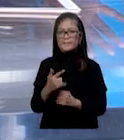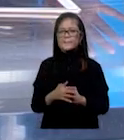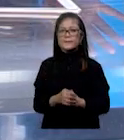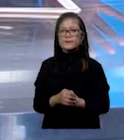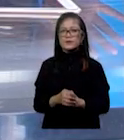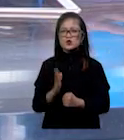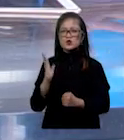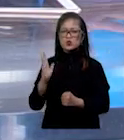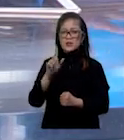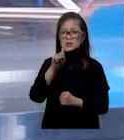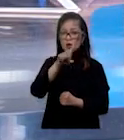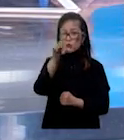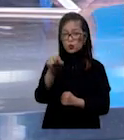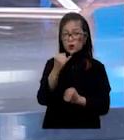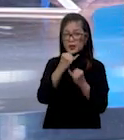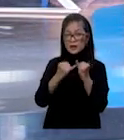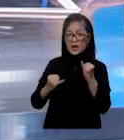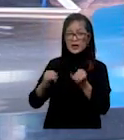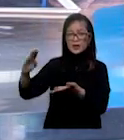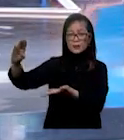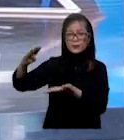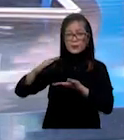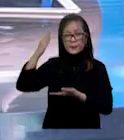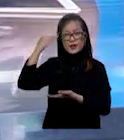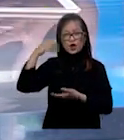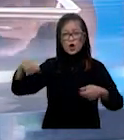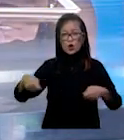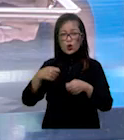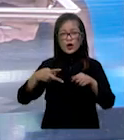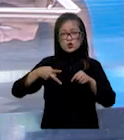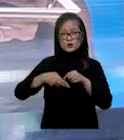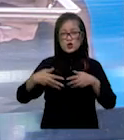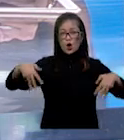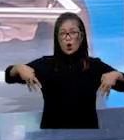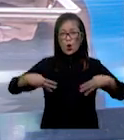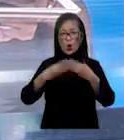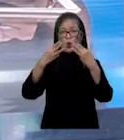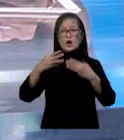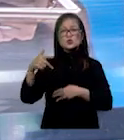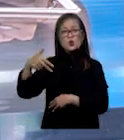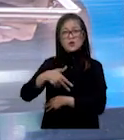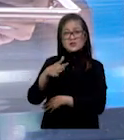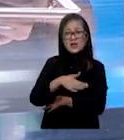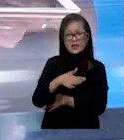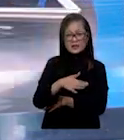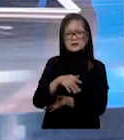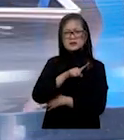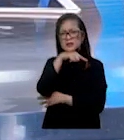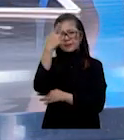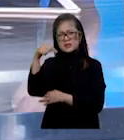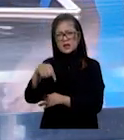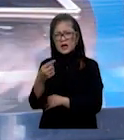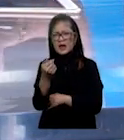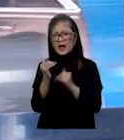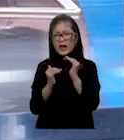Pemirsa, sudah sebulan terakhir pasokan minyak goreng bersubsidi di Goa, Sulawesi Selatan langka hingga mengakibatkan harganya naik